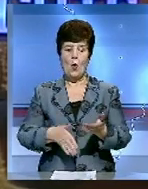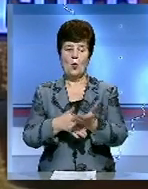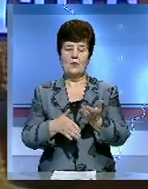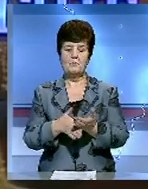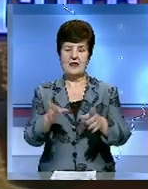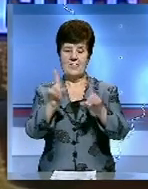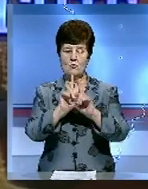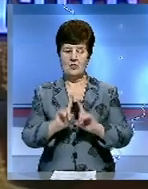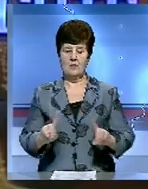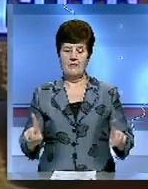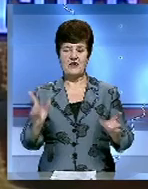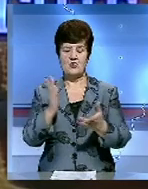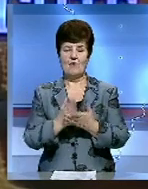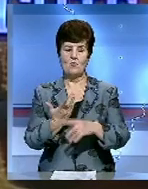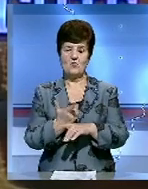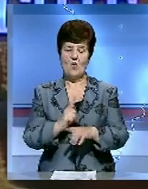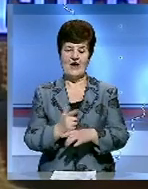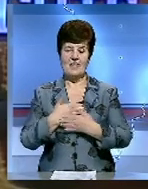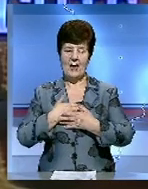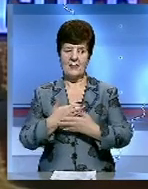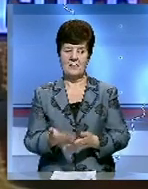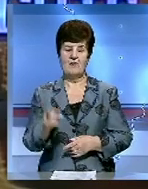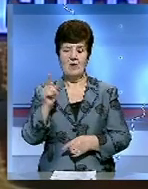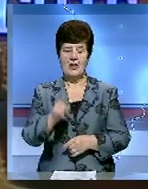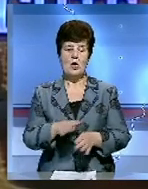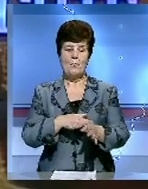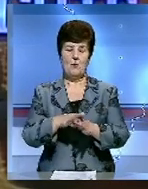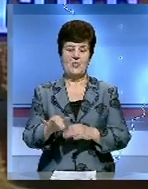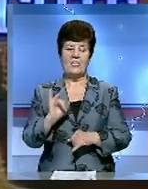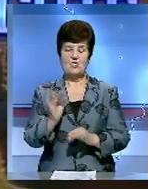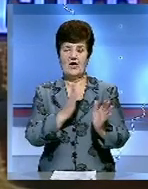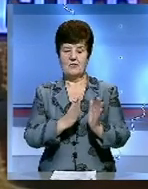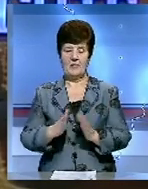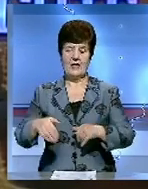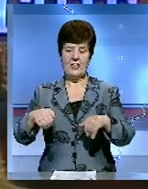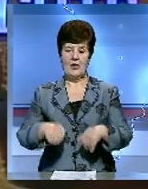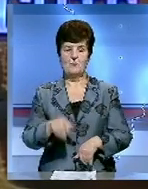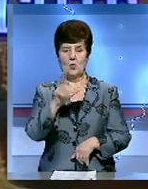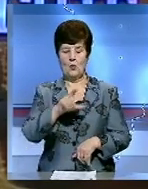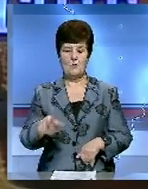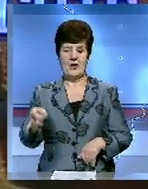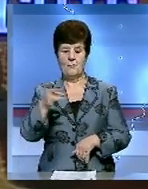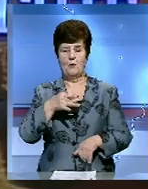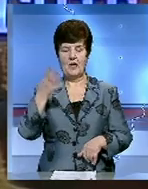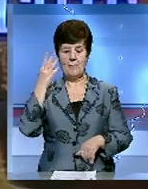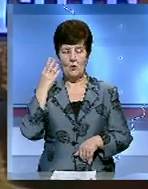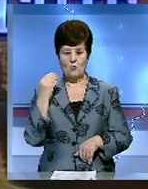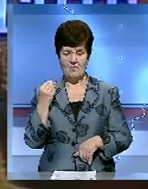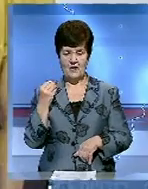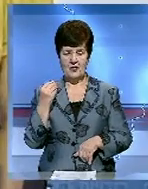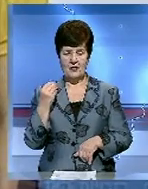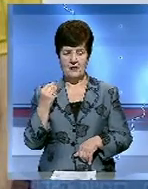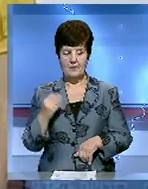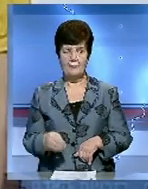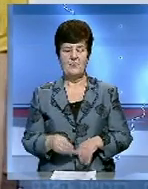deosebită și au fost foarte activi în promovarea și respectarea drepturilor omului în Republica Moldova. Lista